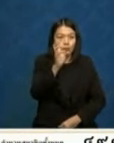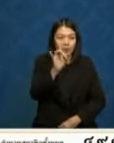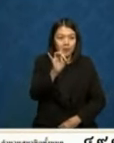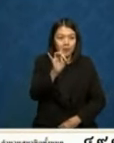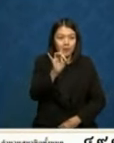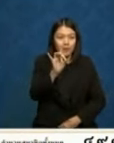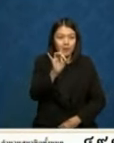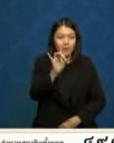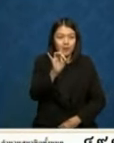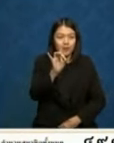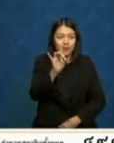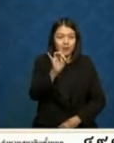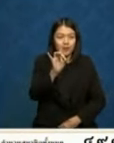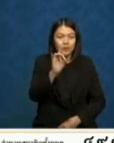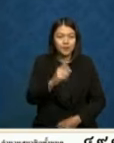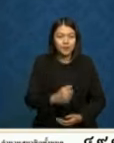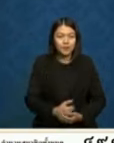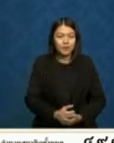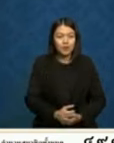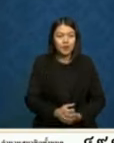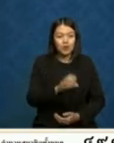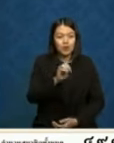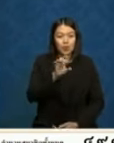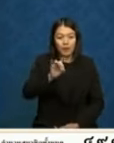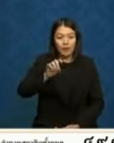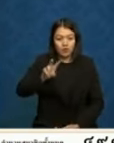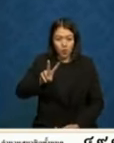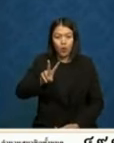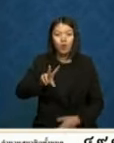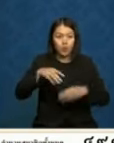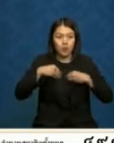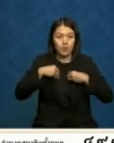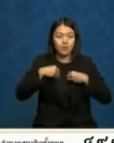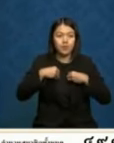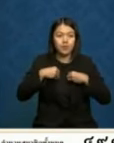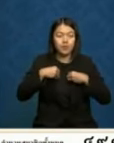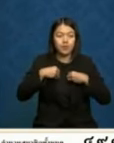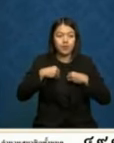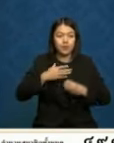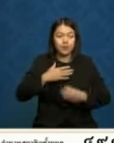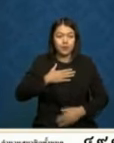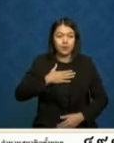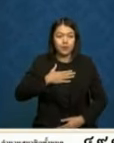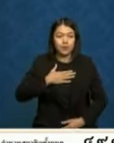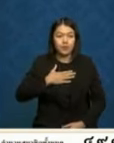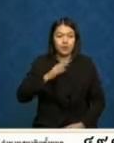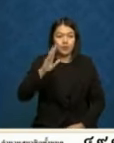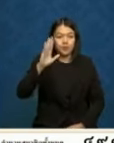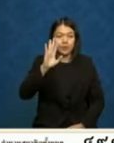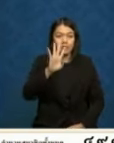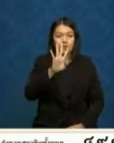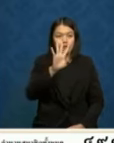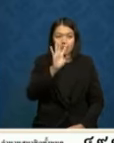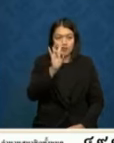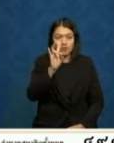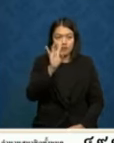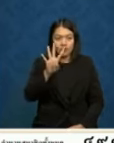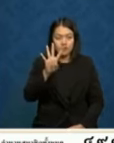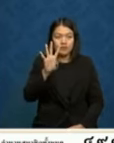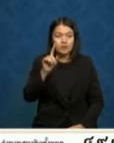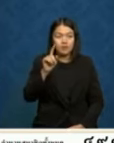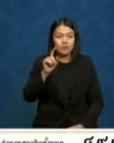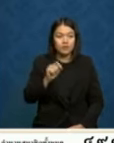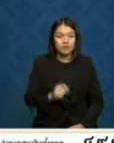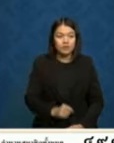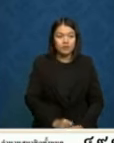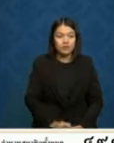ครับ ท่านประธานครับ082เห็นด้วยครับ ท่านประธานครับผม ท่านประธานครับ 374 เห็นด้วยครับ อภิชาติศิ